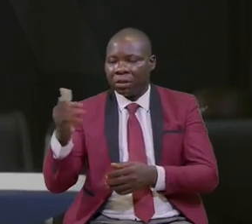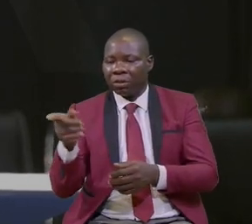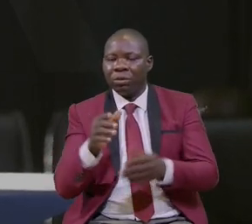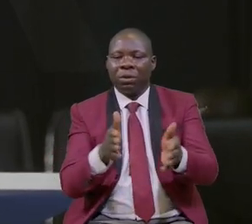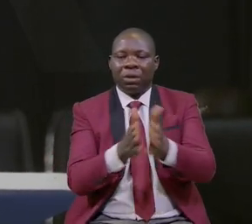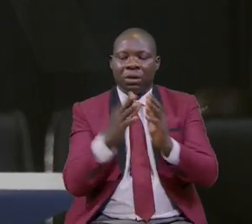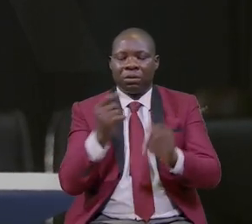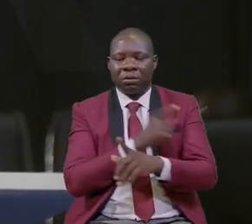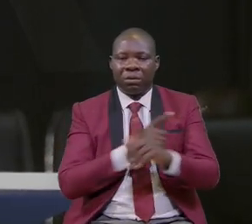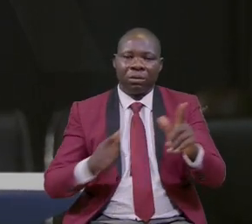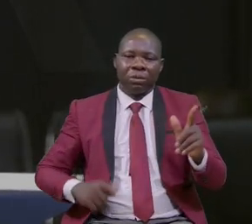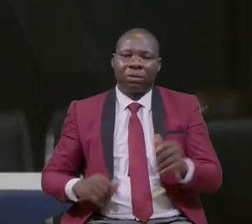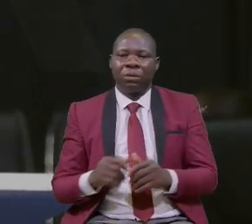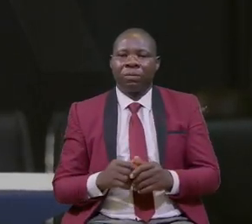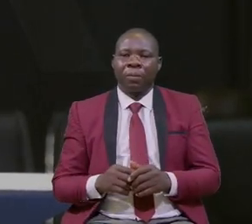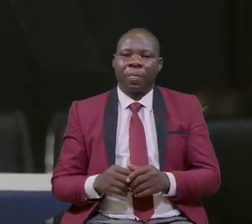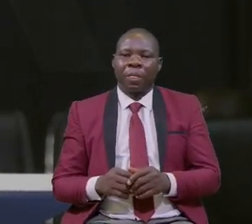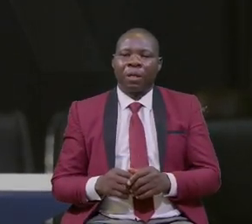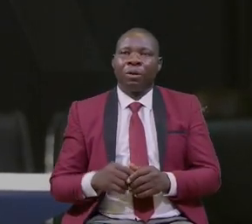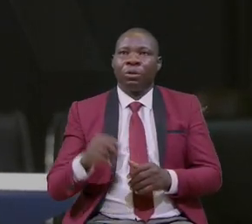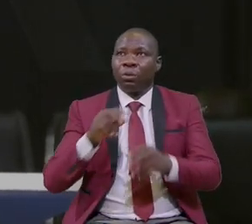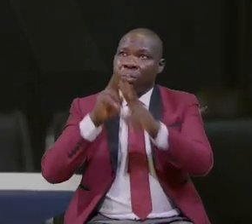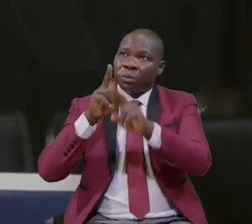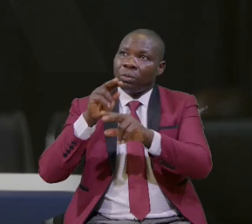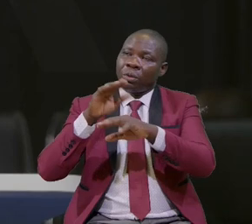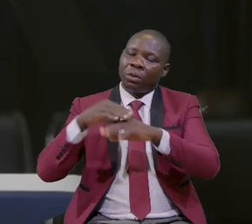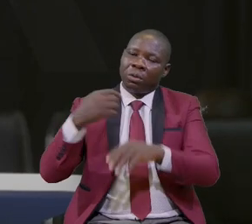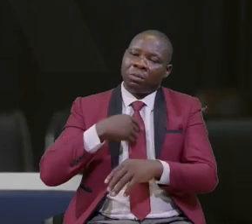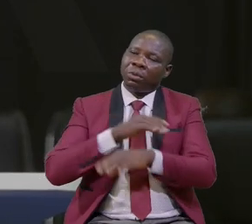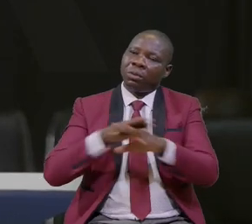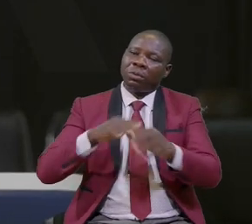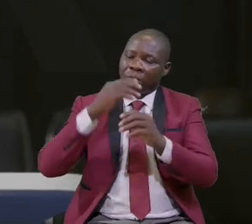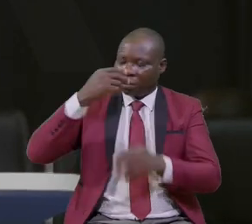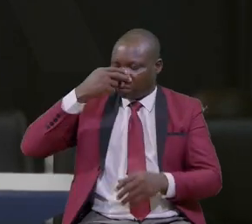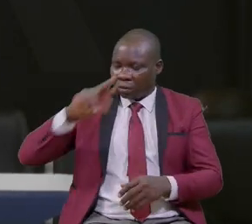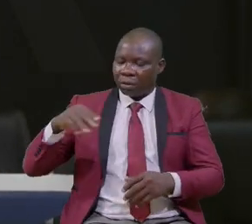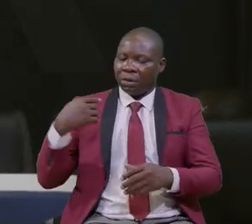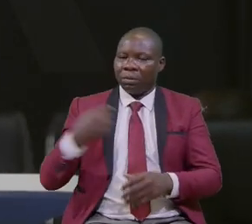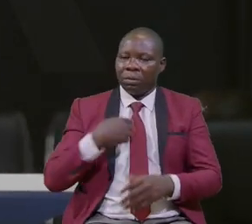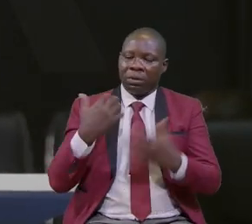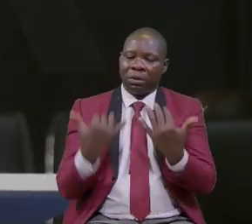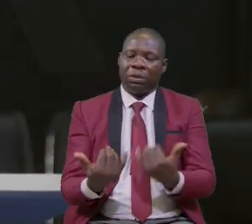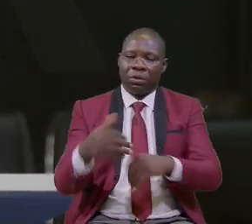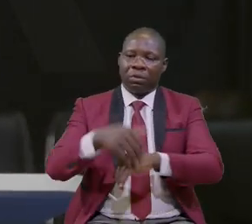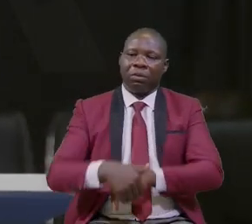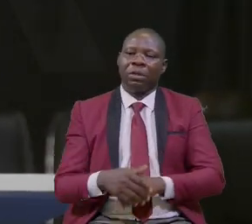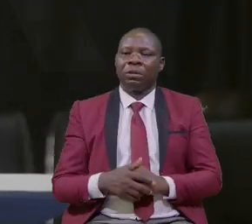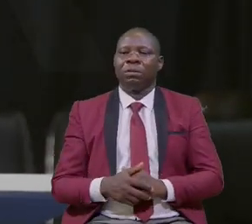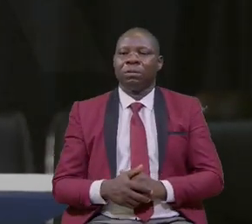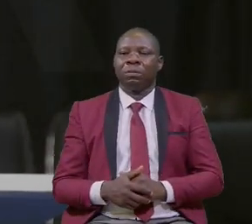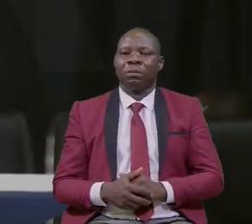Et nous autres, soyons en esprit de prière. Qu'est-ce que vous voulez que le Seigneur fasse pour vous? Seigneur, ne me dépasse pas ce